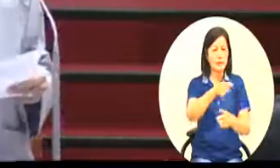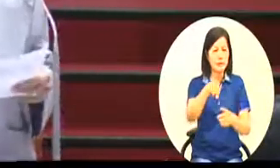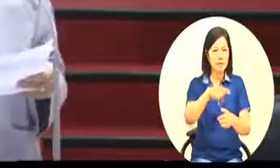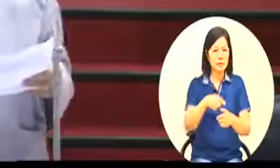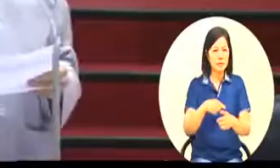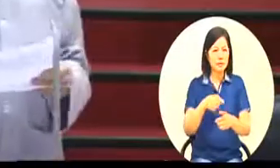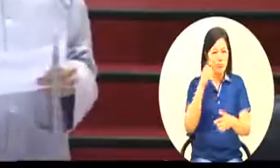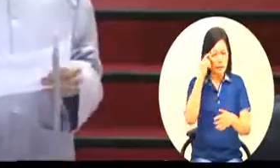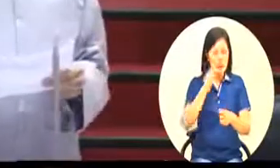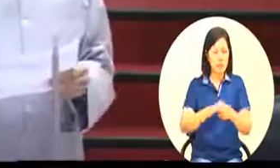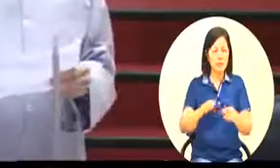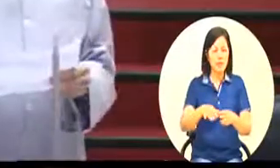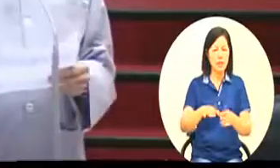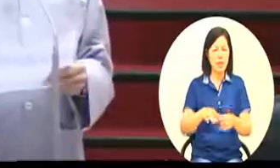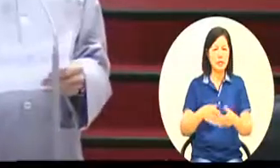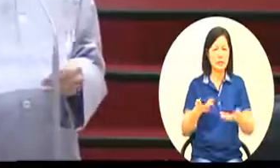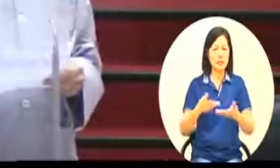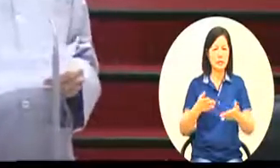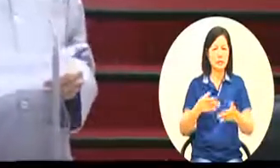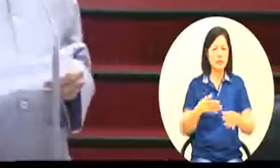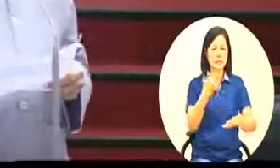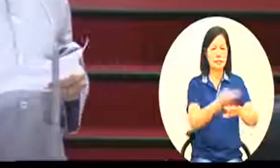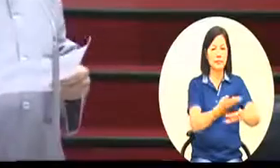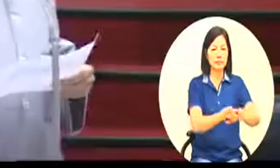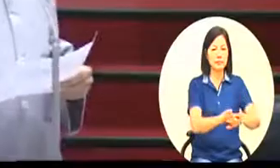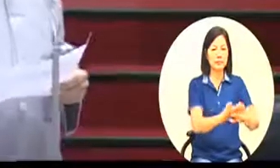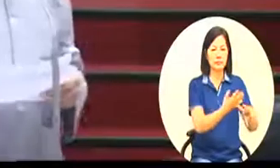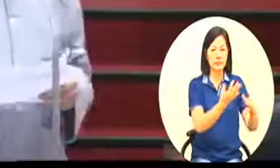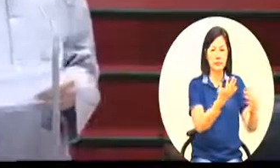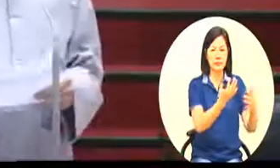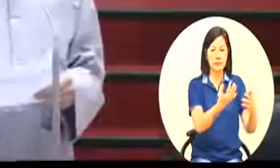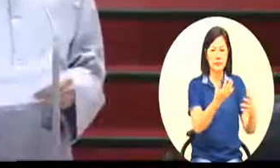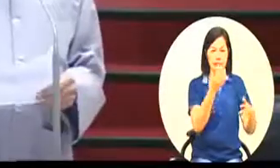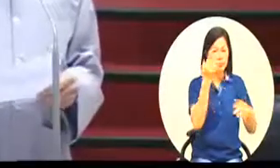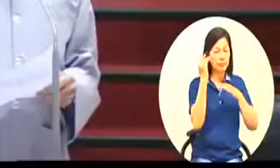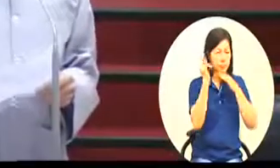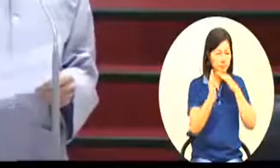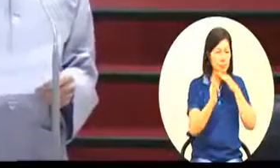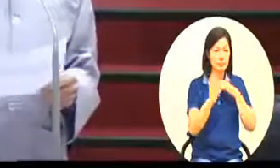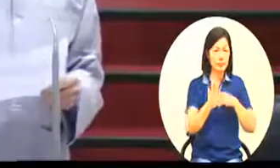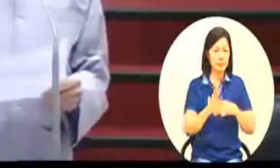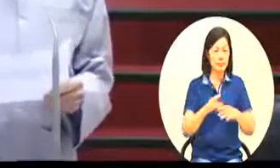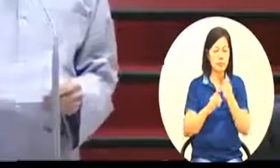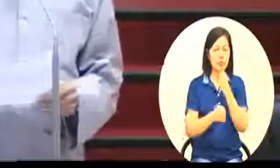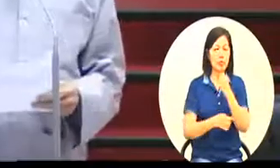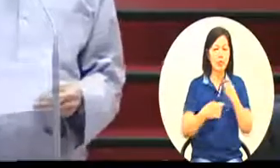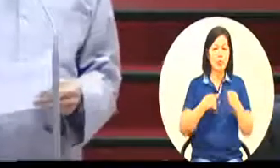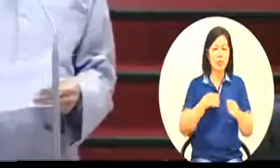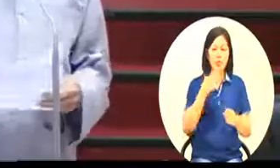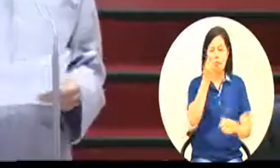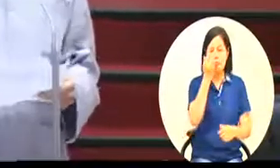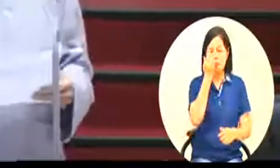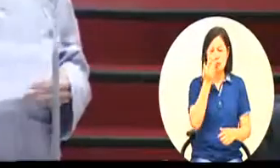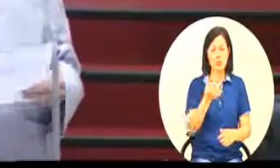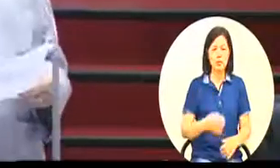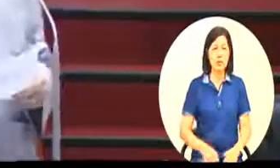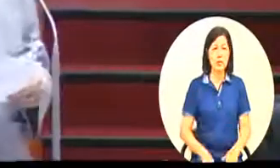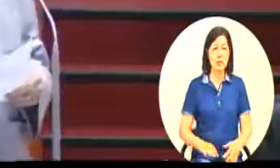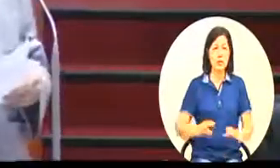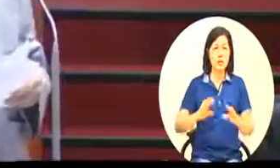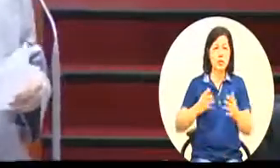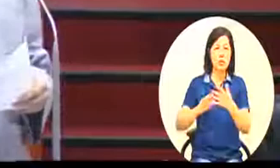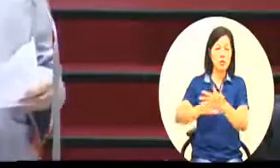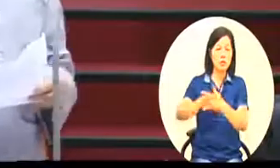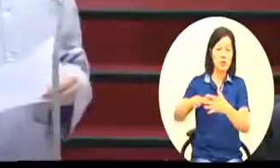尾也讲要按下来啦吼，法律我唔捌。叫中监咧发布报话，就伊啪啪走